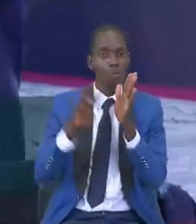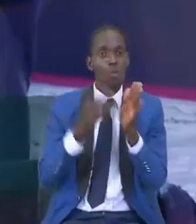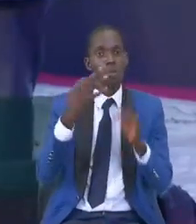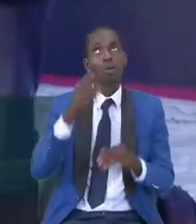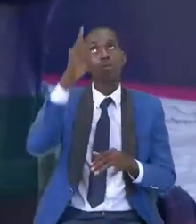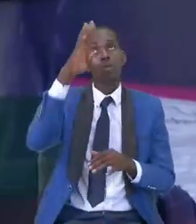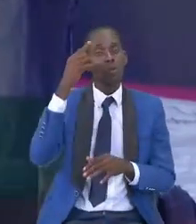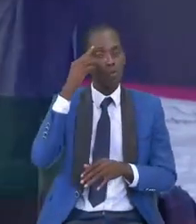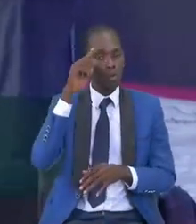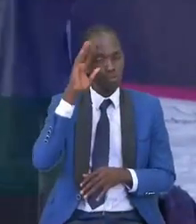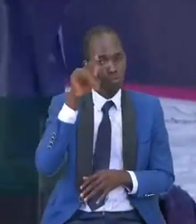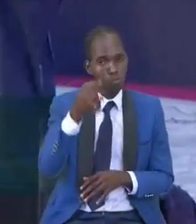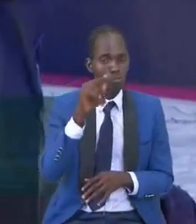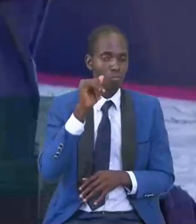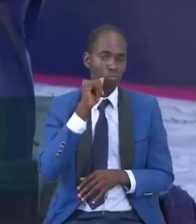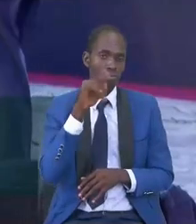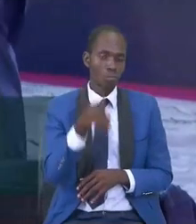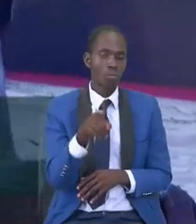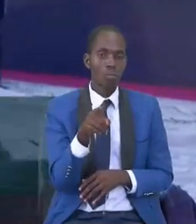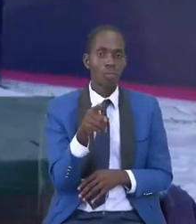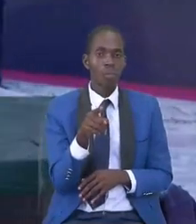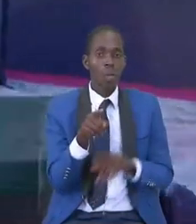sein de la révélation de Dieu pour lui et pour elle. Mais,